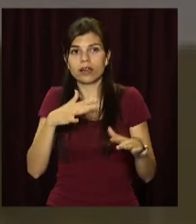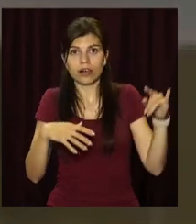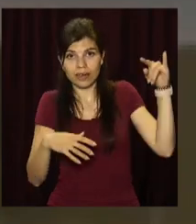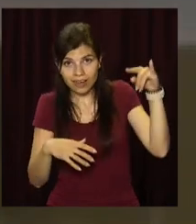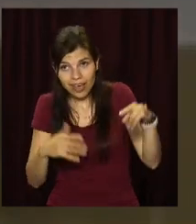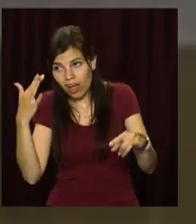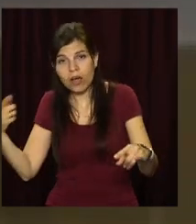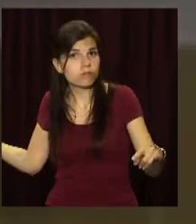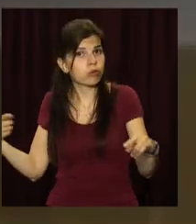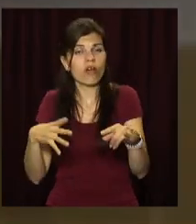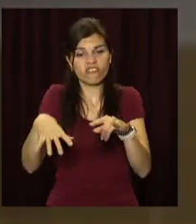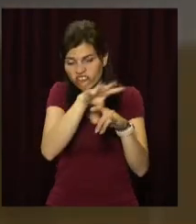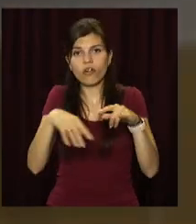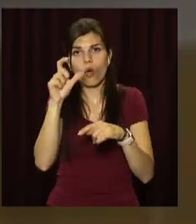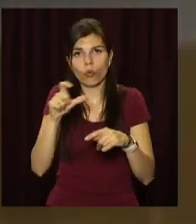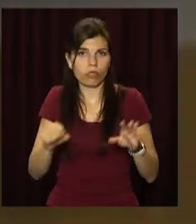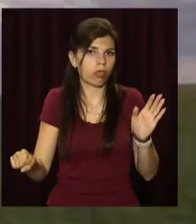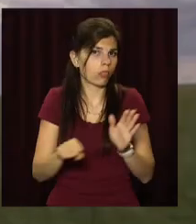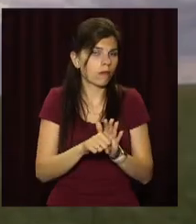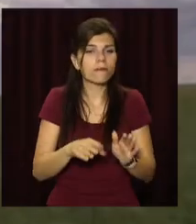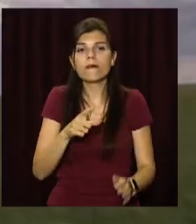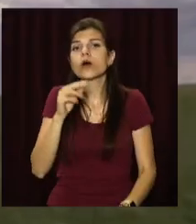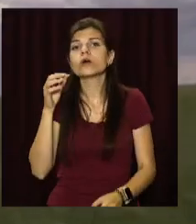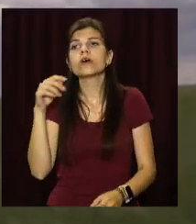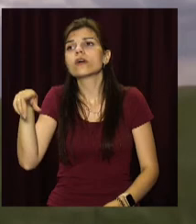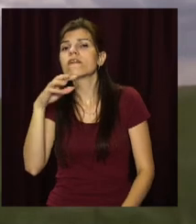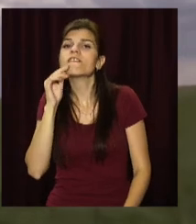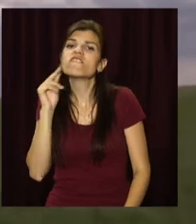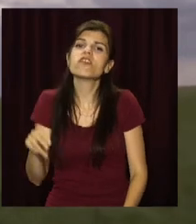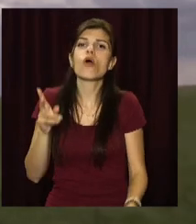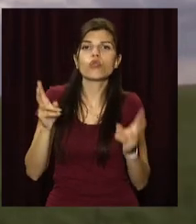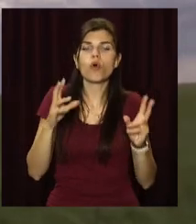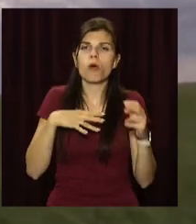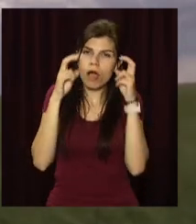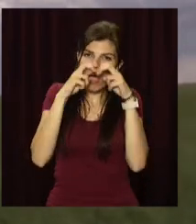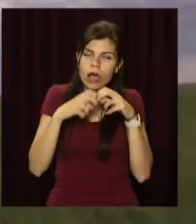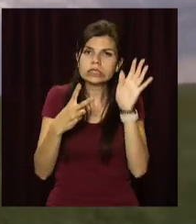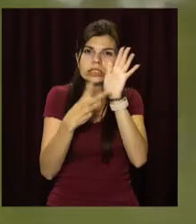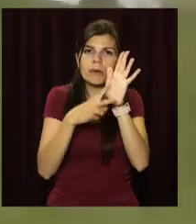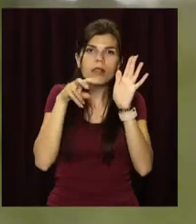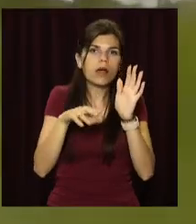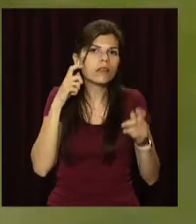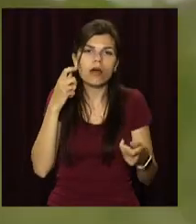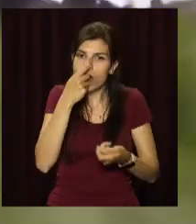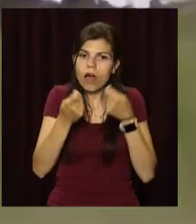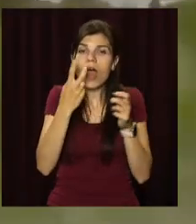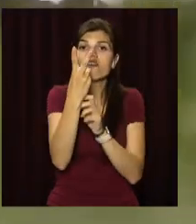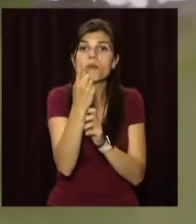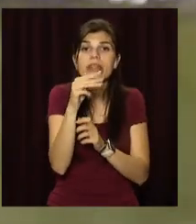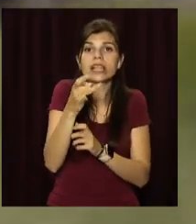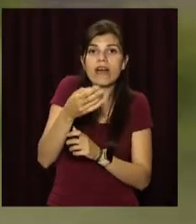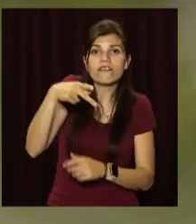Весь екіпаж тоді загинув. Суди щодо винуватців трагедії тривали протягом 7 років. років, а 21